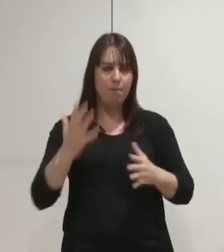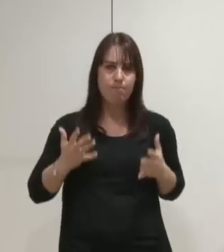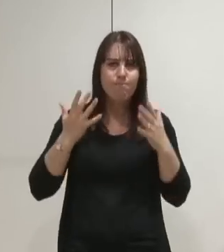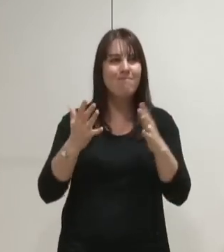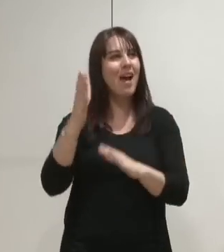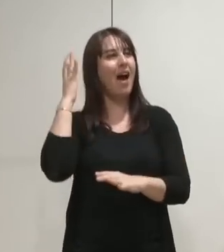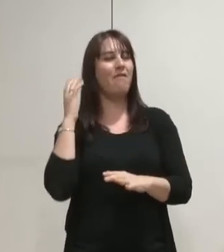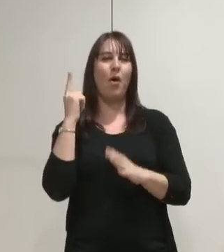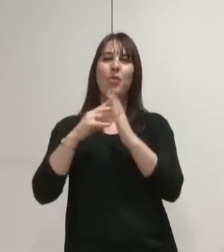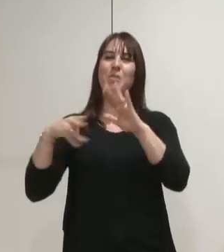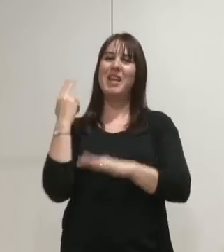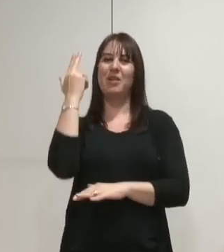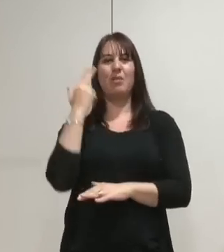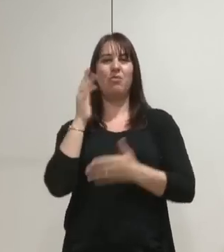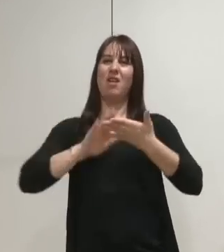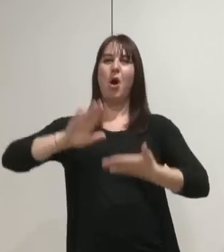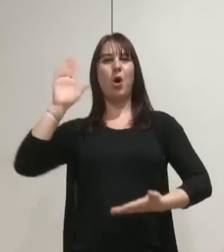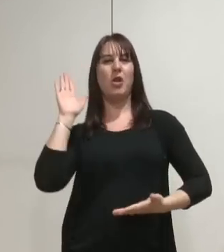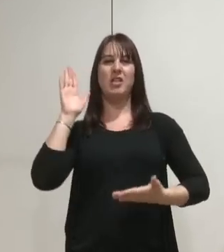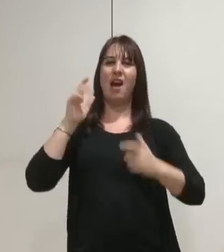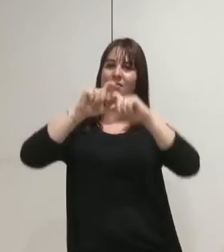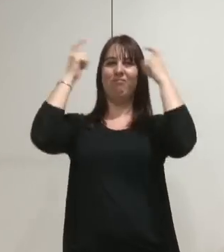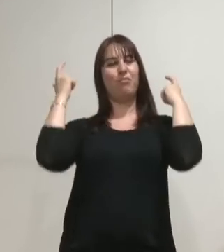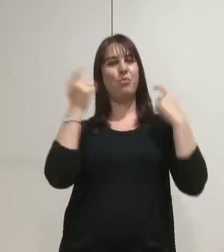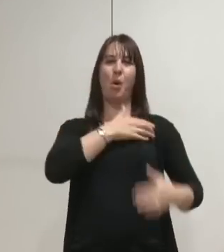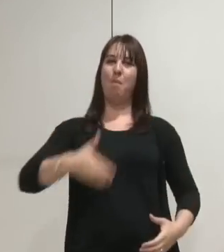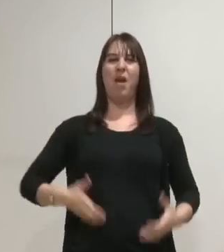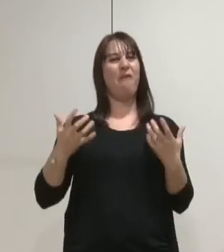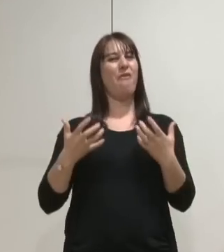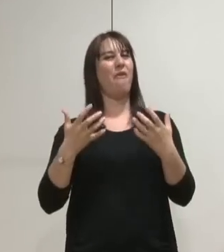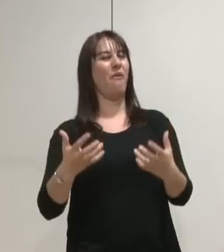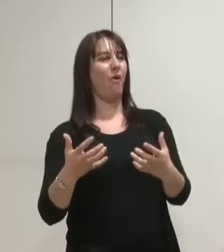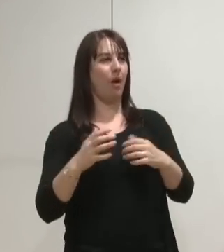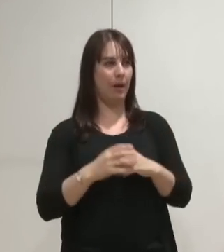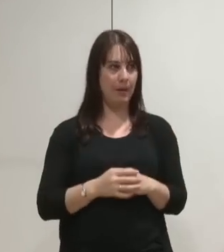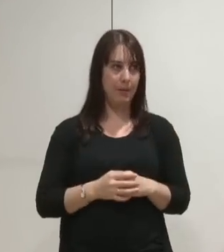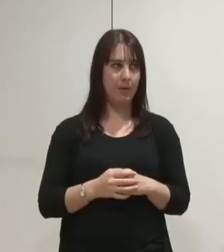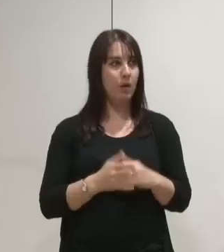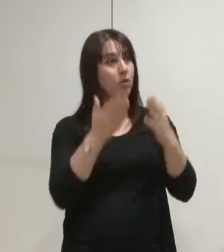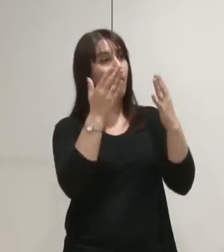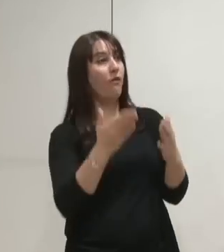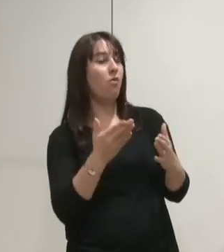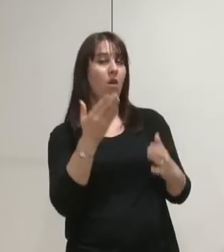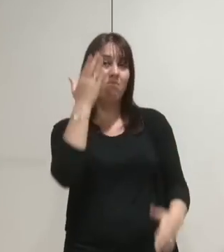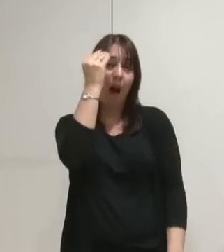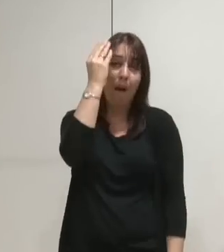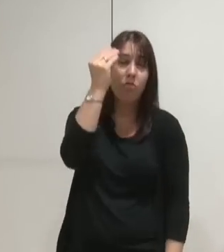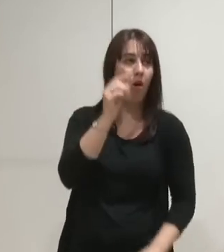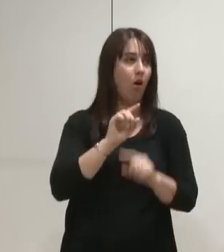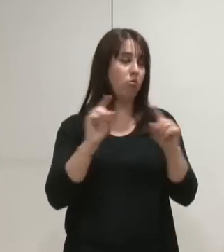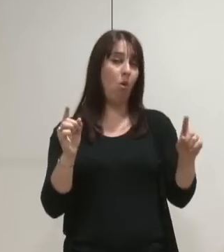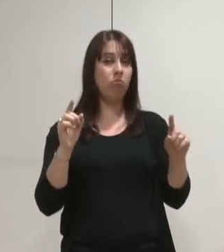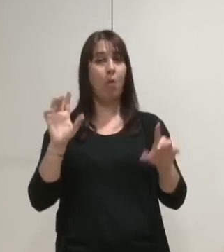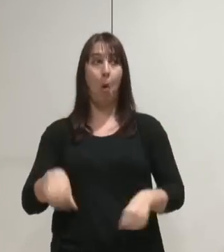début d'année 2014 pour exercer les fonctions de maire de Grenoble vous n'êtes donc ni un amateur ni un